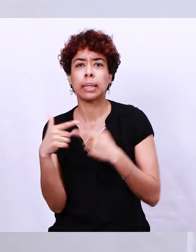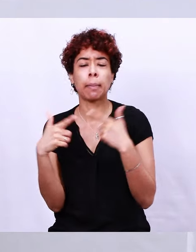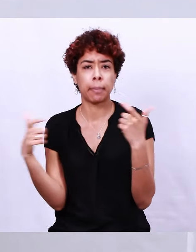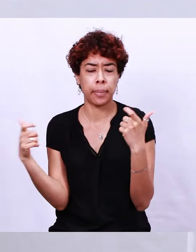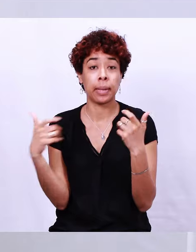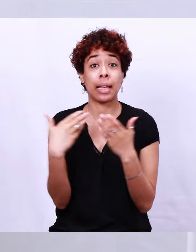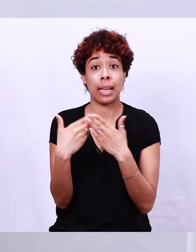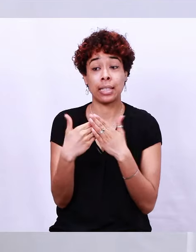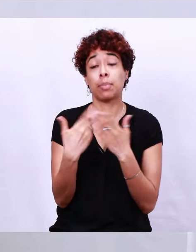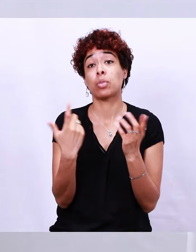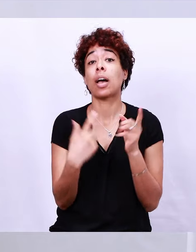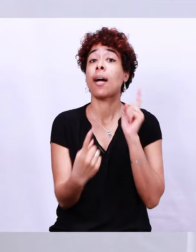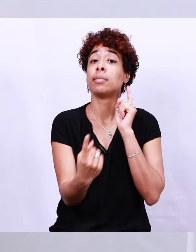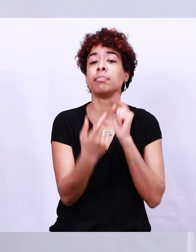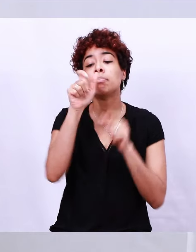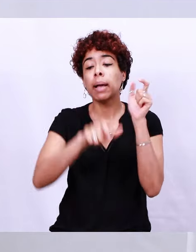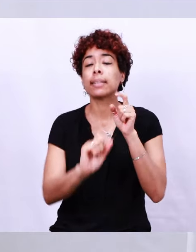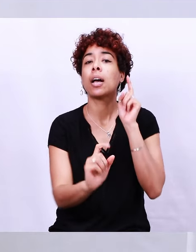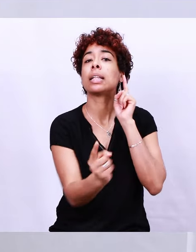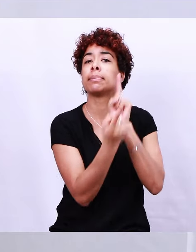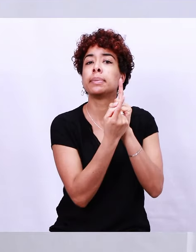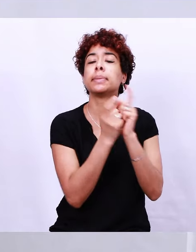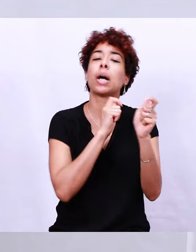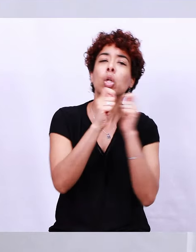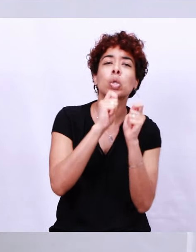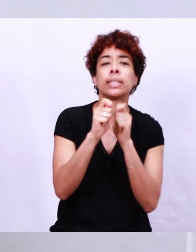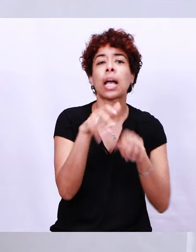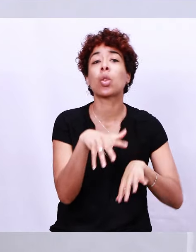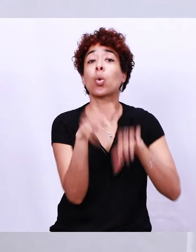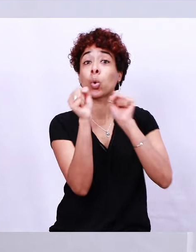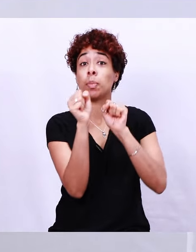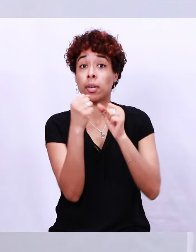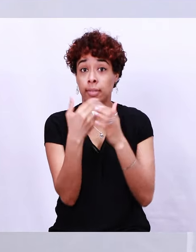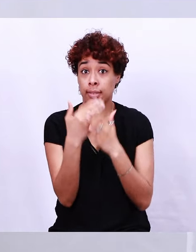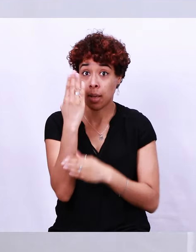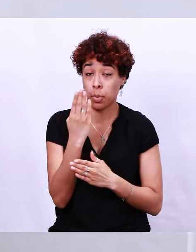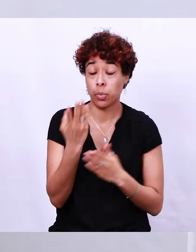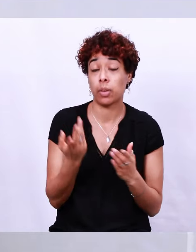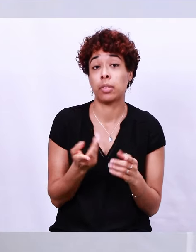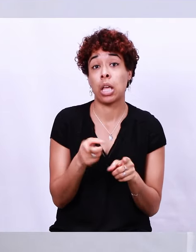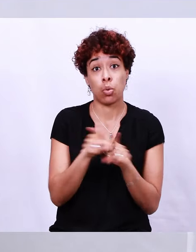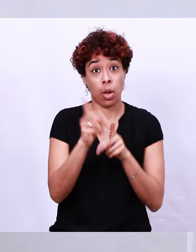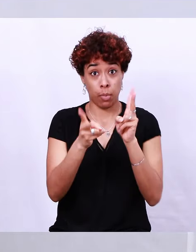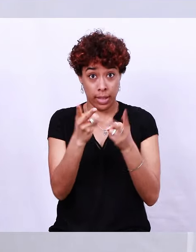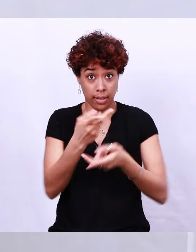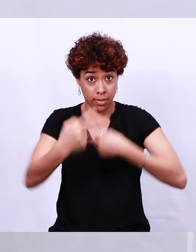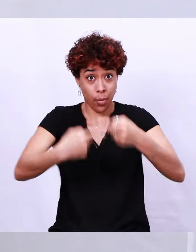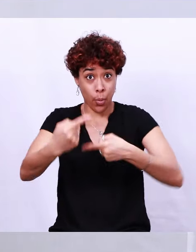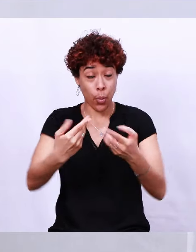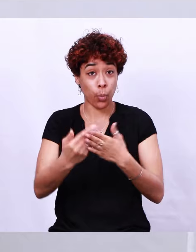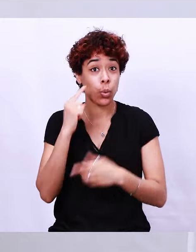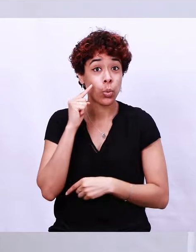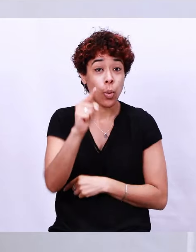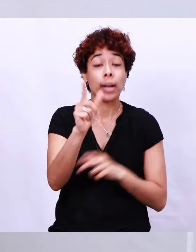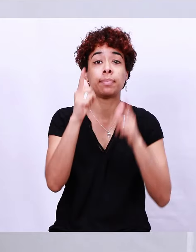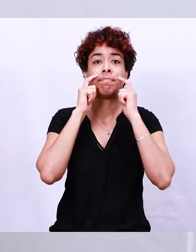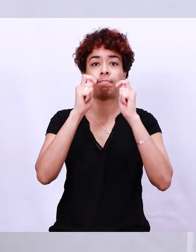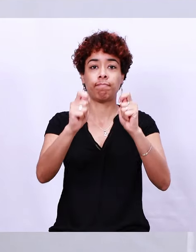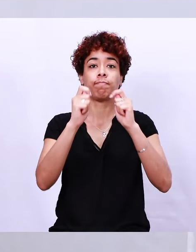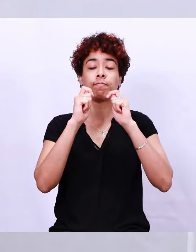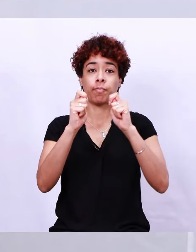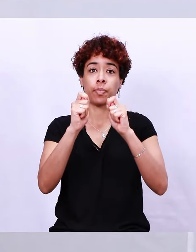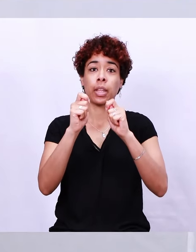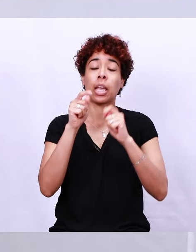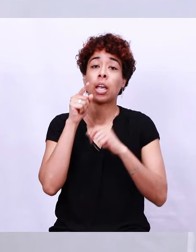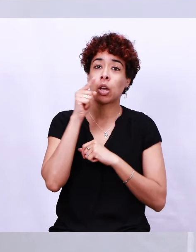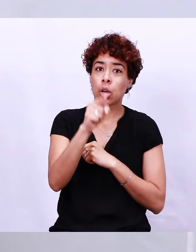on fait des des des entretiens avec les gens quand on veut recruter et c'est la même chose peut-être tu es en train de faire ça en ce moment alors soit vigilant et que tu